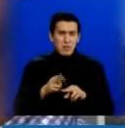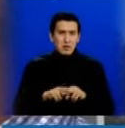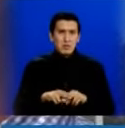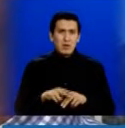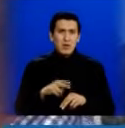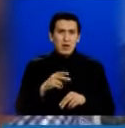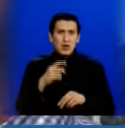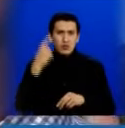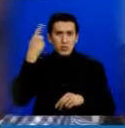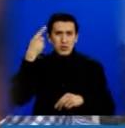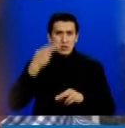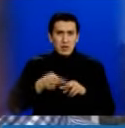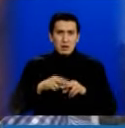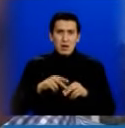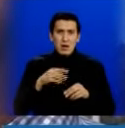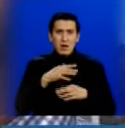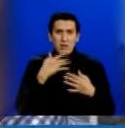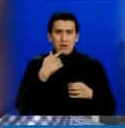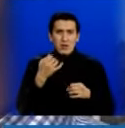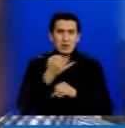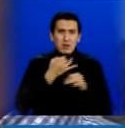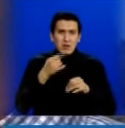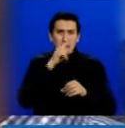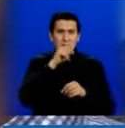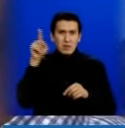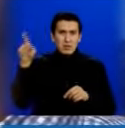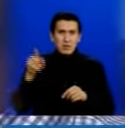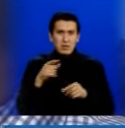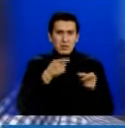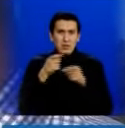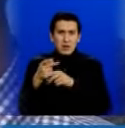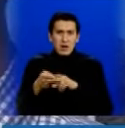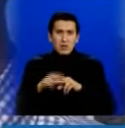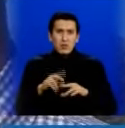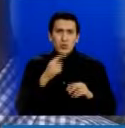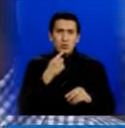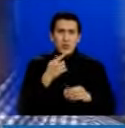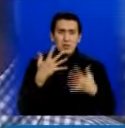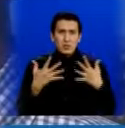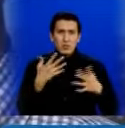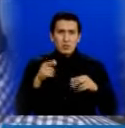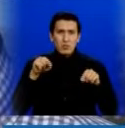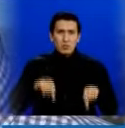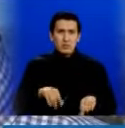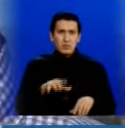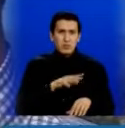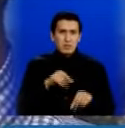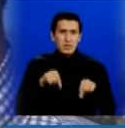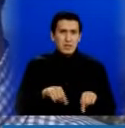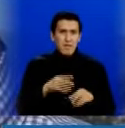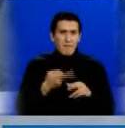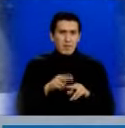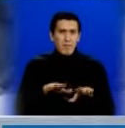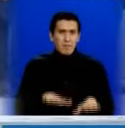Какое-то сумасшествие. Сейчас много говорят о стрельбе в разных частях страны, но трудно себе представить, что подобное может произойти с тобой, тем более в таком